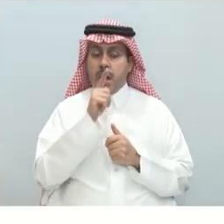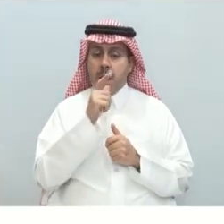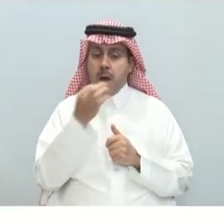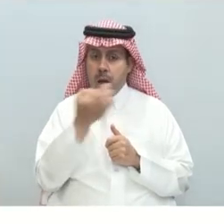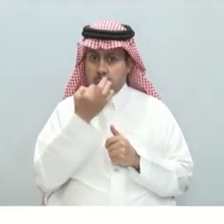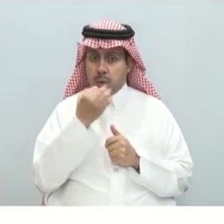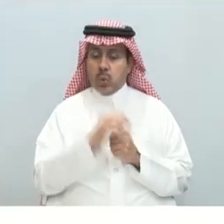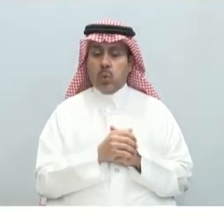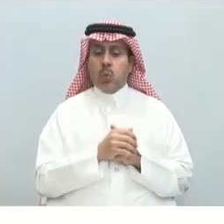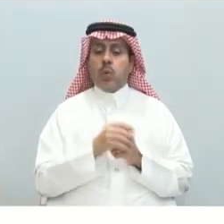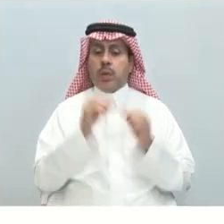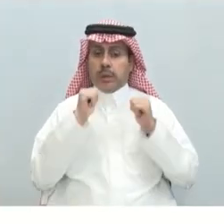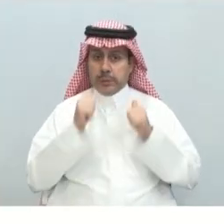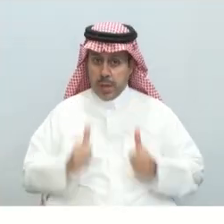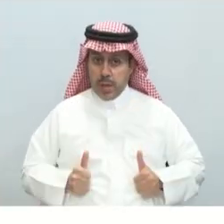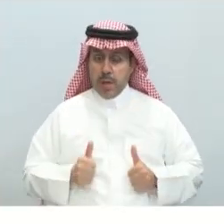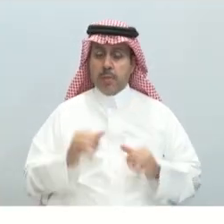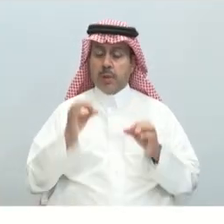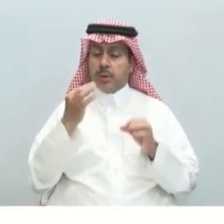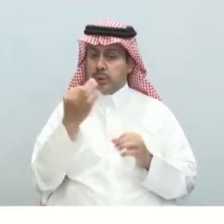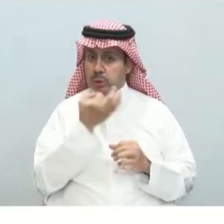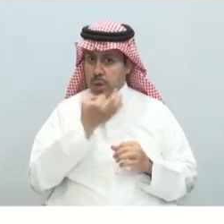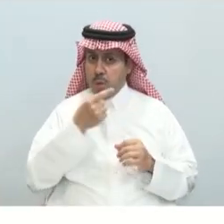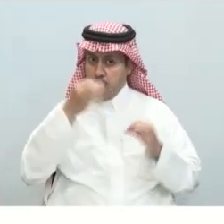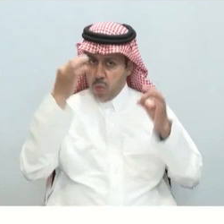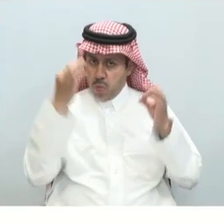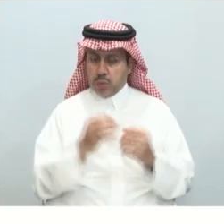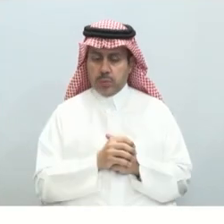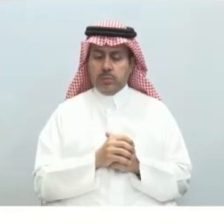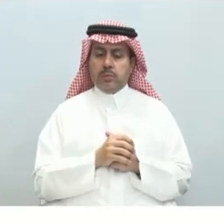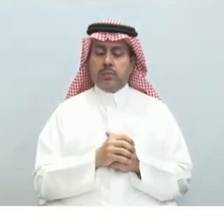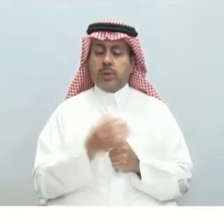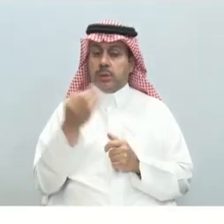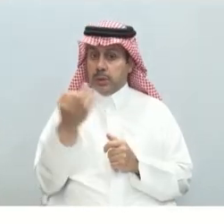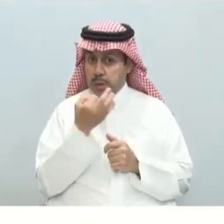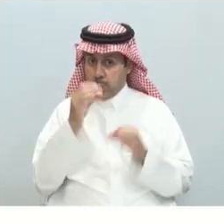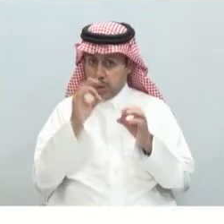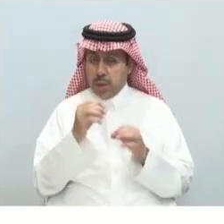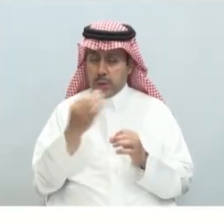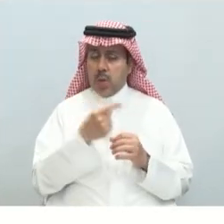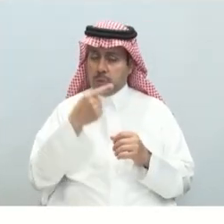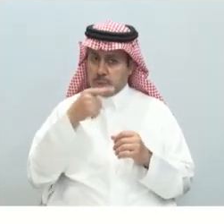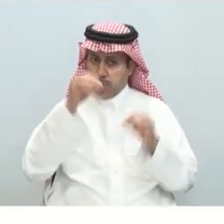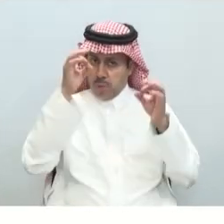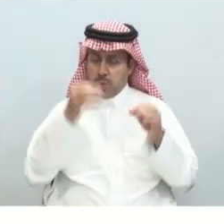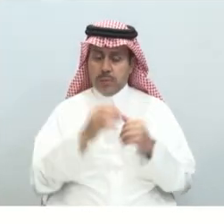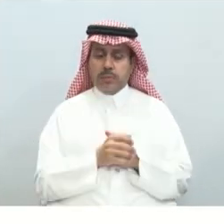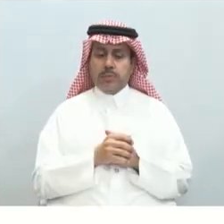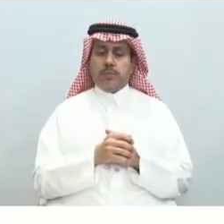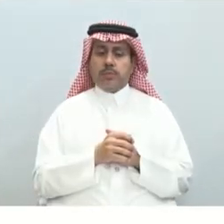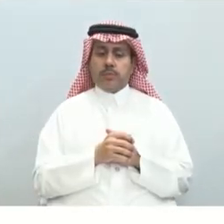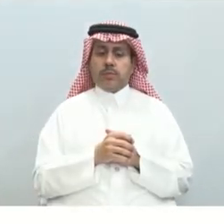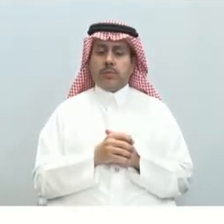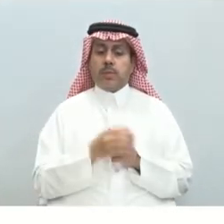الطالب والطالبه الايات باتقان كما ذكرنا سابقا تلاوه الايات وصحه تلاوتها يبنى عليها